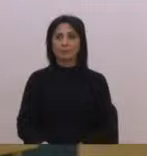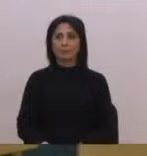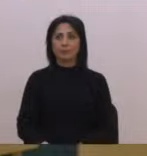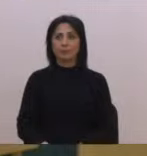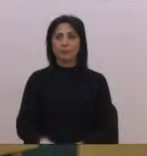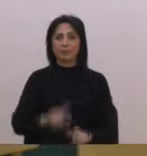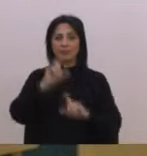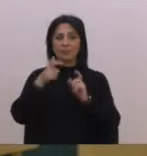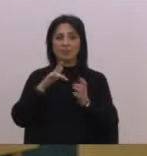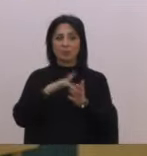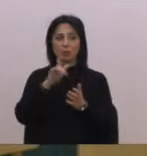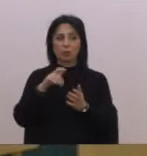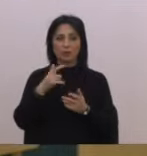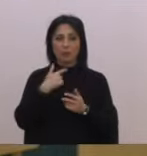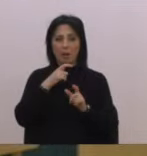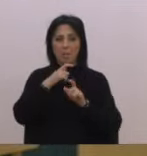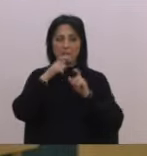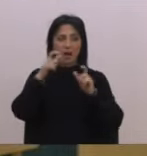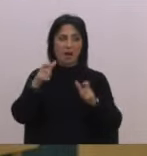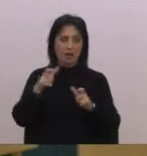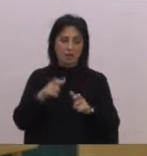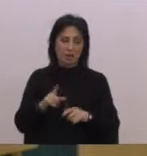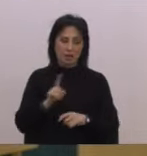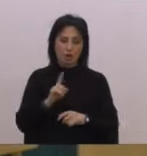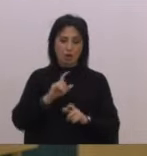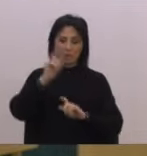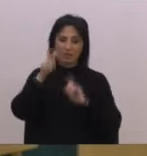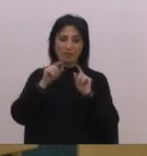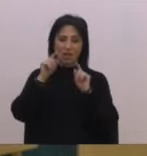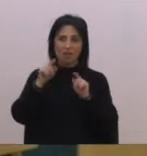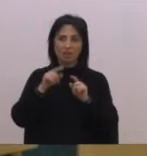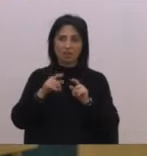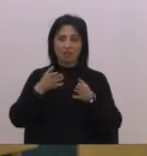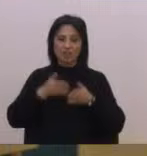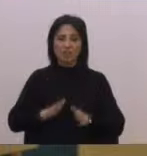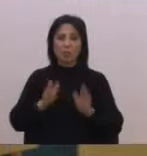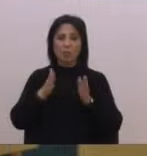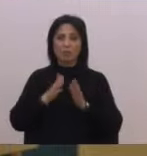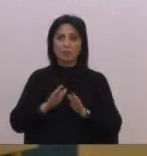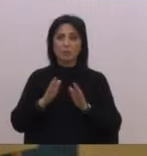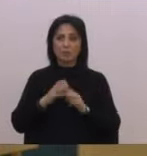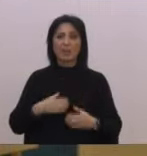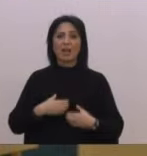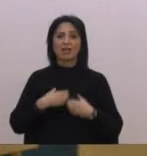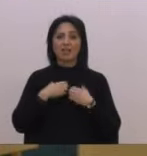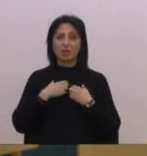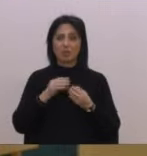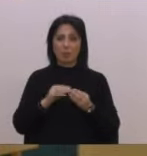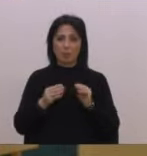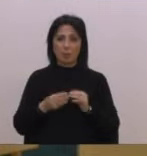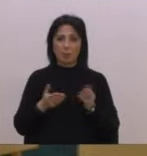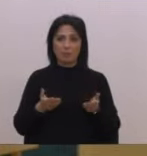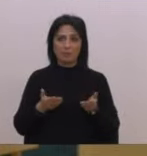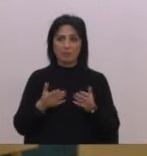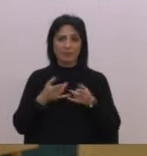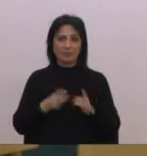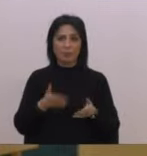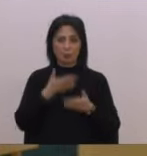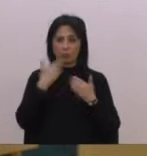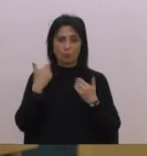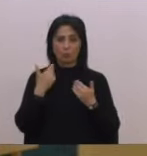თის მოსახლეობა ხმამაღლა გაიძახოდა, რომ თაში დემოგრაფიული კატასტროფის პრობლემა და